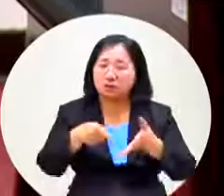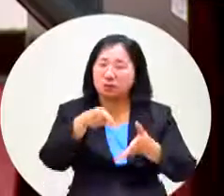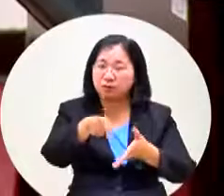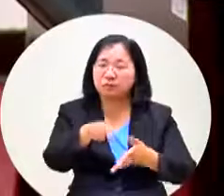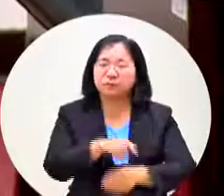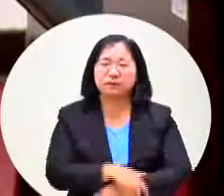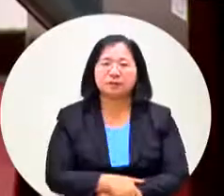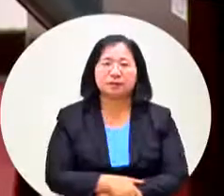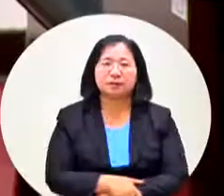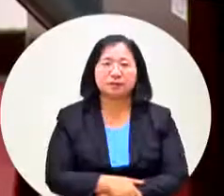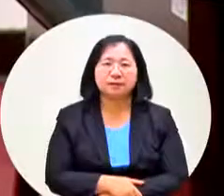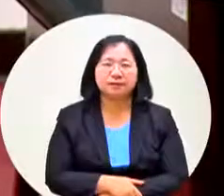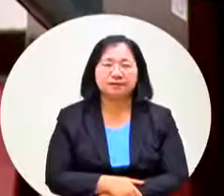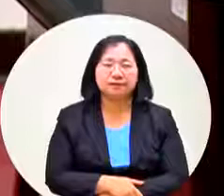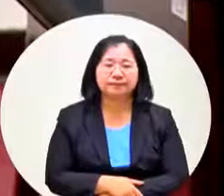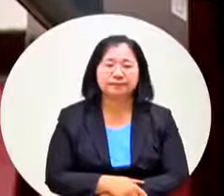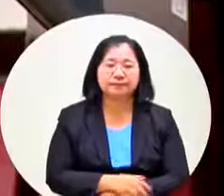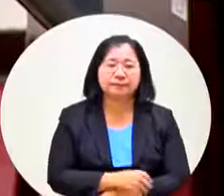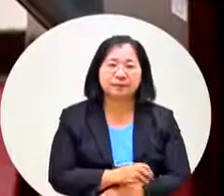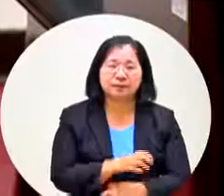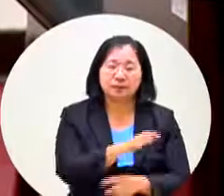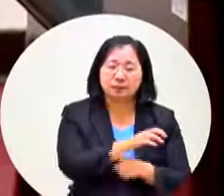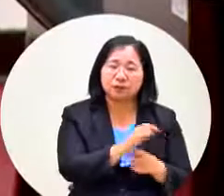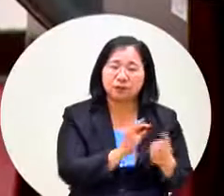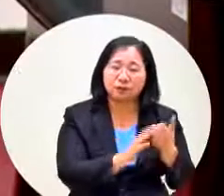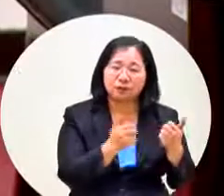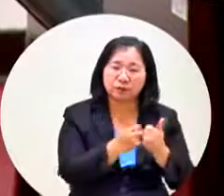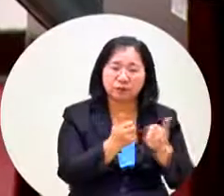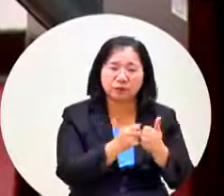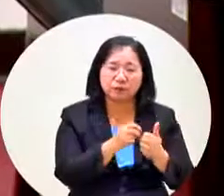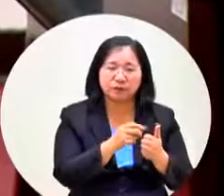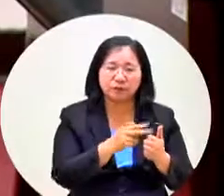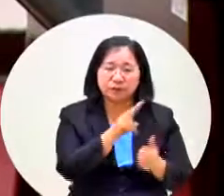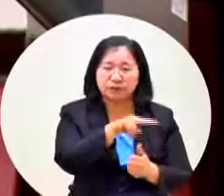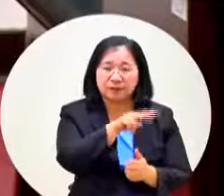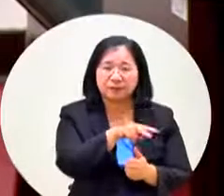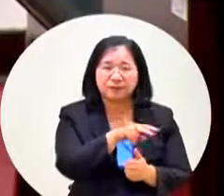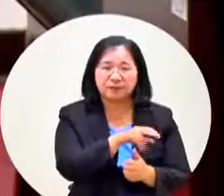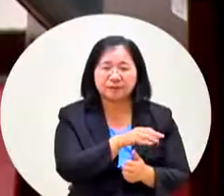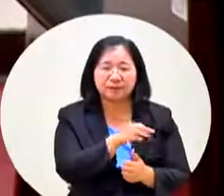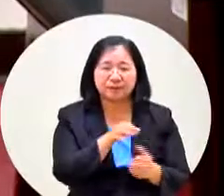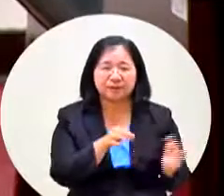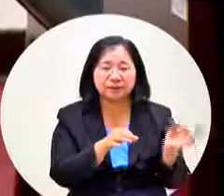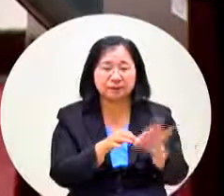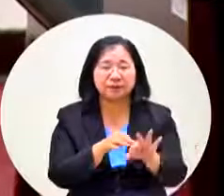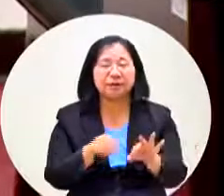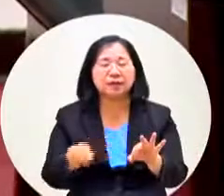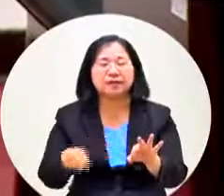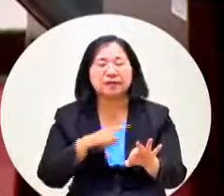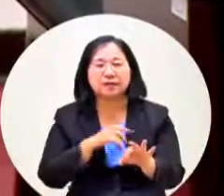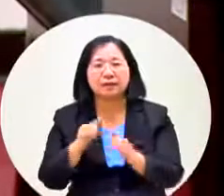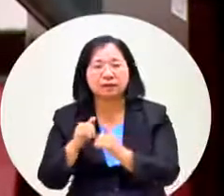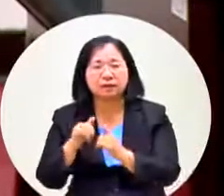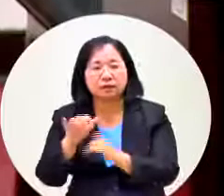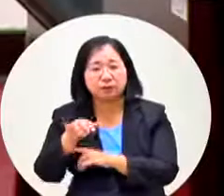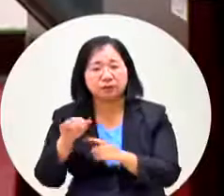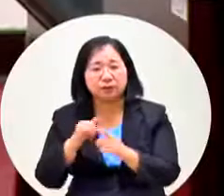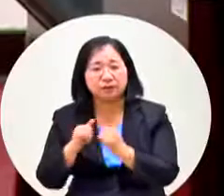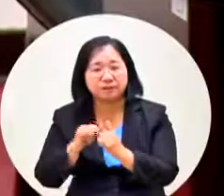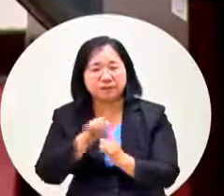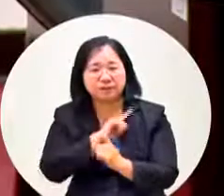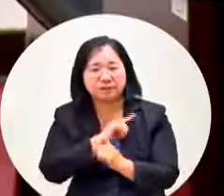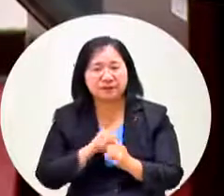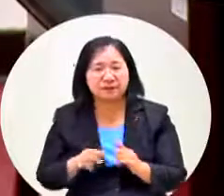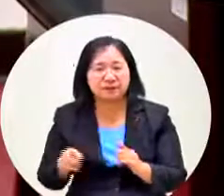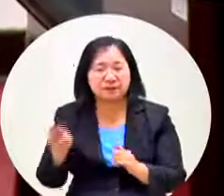险金来这个弥补啦吼。我想讲这个农业局咱吴局长吼，是不是